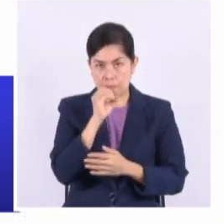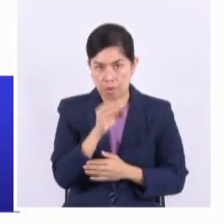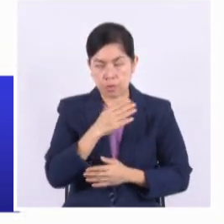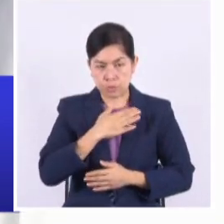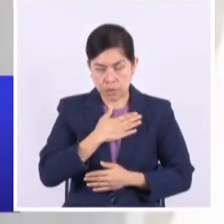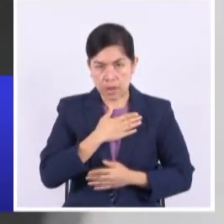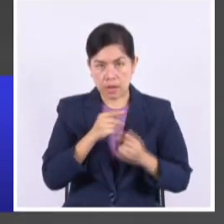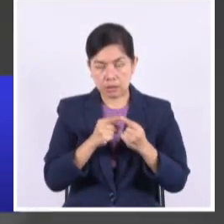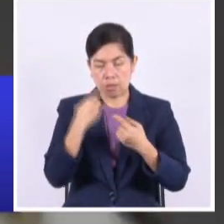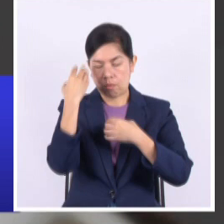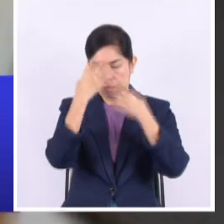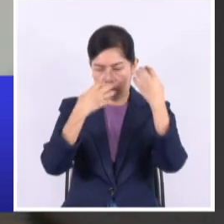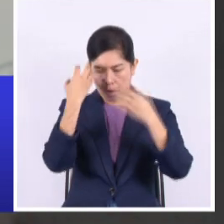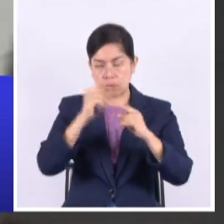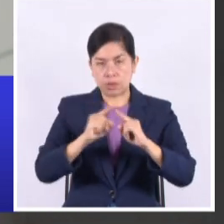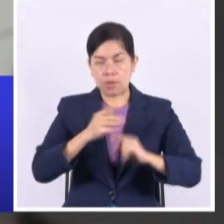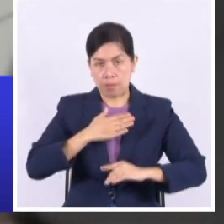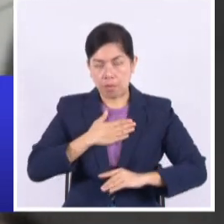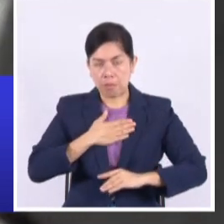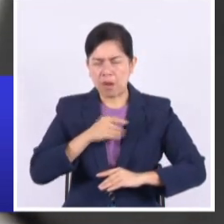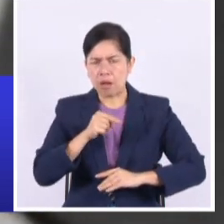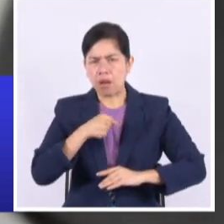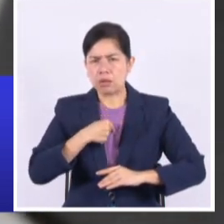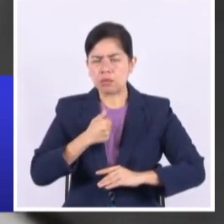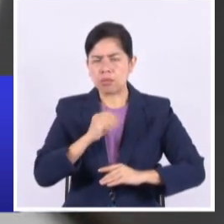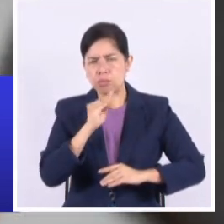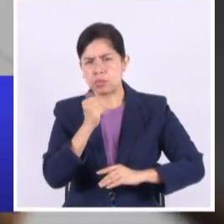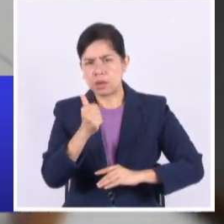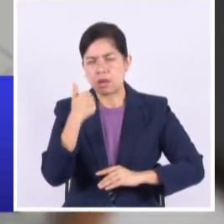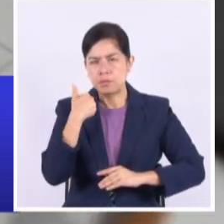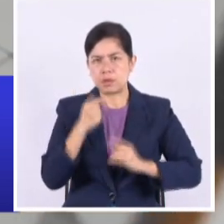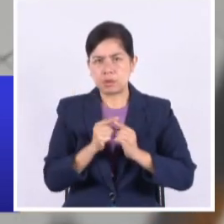ยังไหวผมเนี่ยเคยบวชมานะบวชมา20ปีเลยฟังหน่อยค่ะ